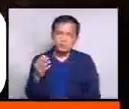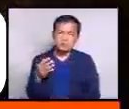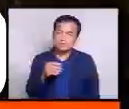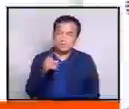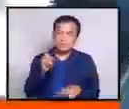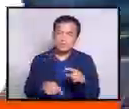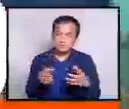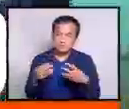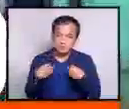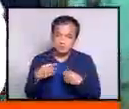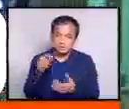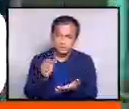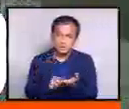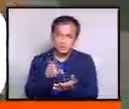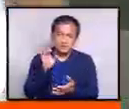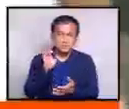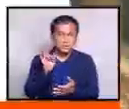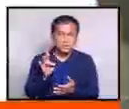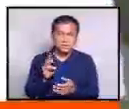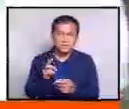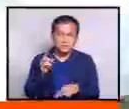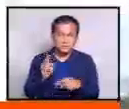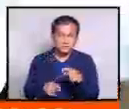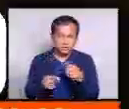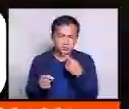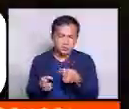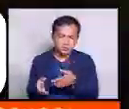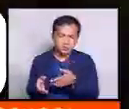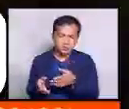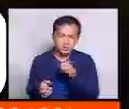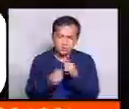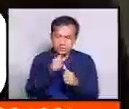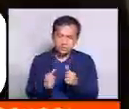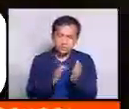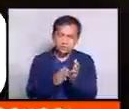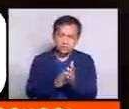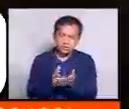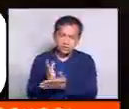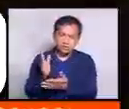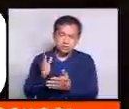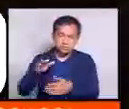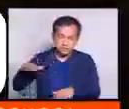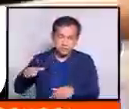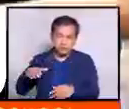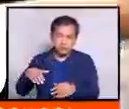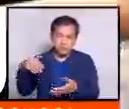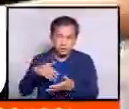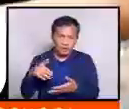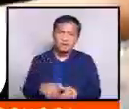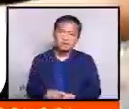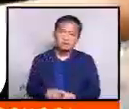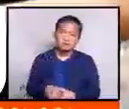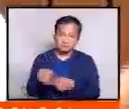na raw pwedeng tanggapin ng grade 7. Hindi naman pwedeng aanuhin ng school yung katatanggihan yung karapatan ng batang mag-aaral eh.